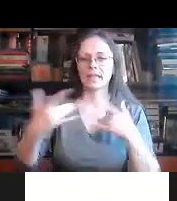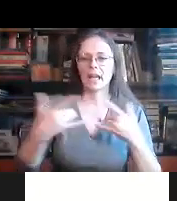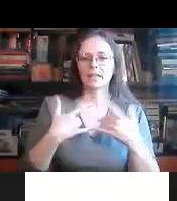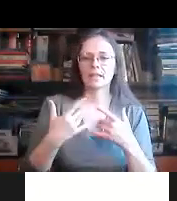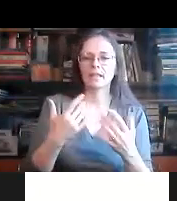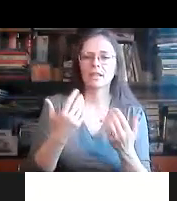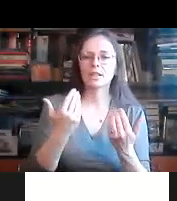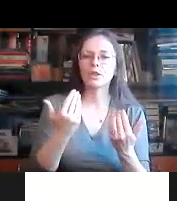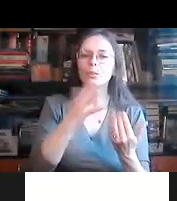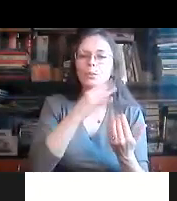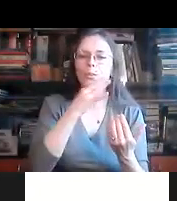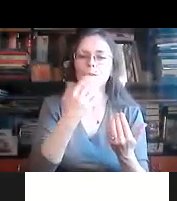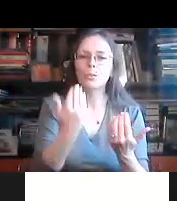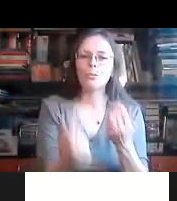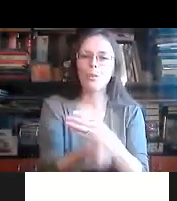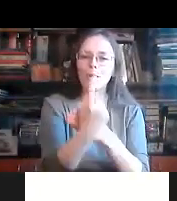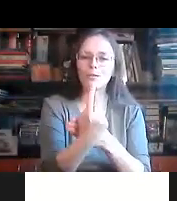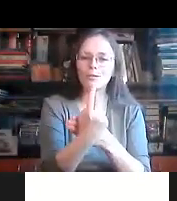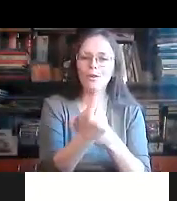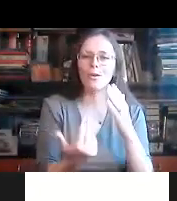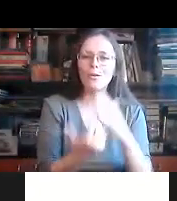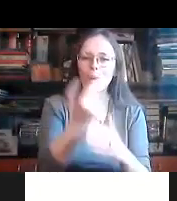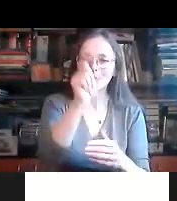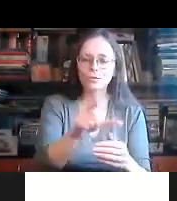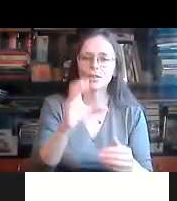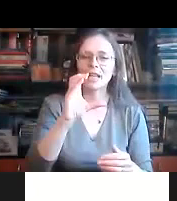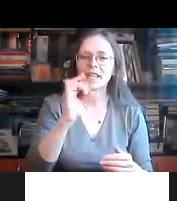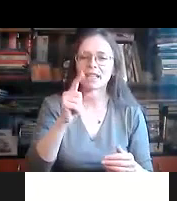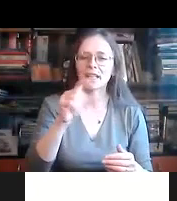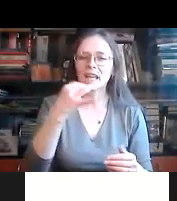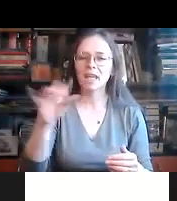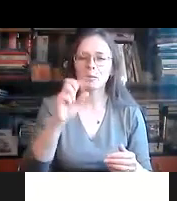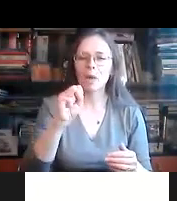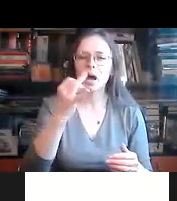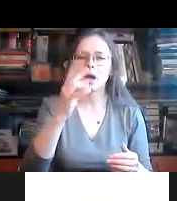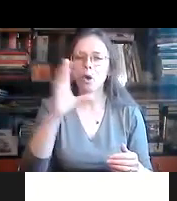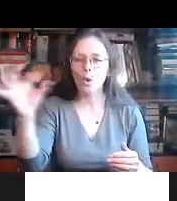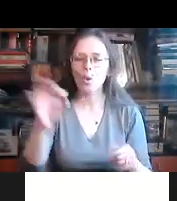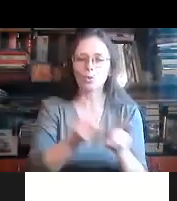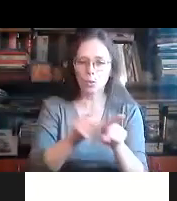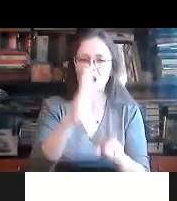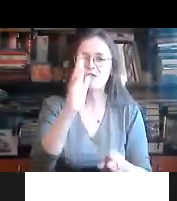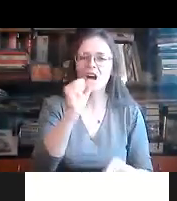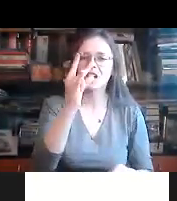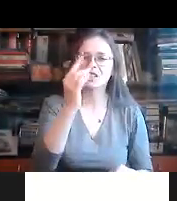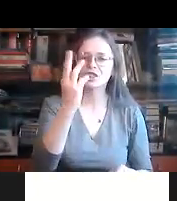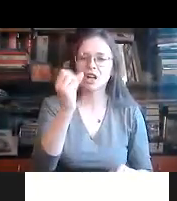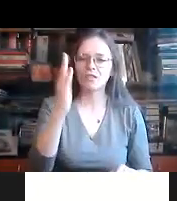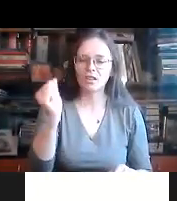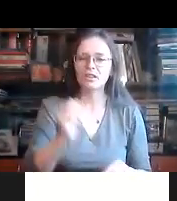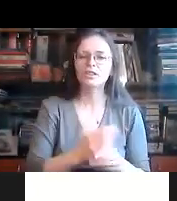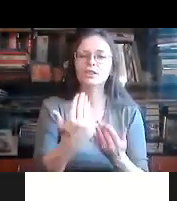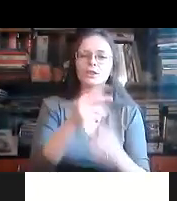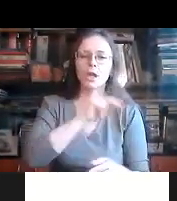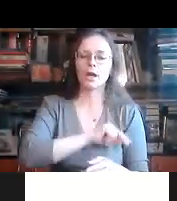Сергея Гайко из Варшавы, который сейчас работает в индустрии производства сериалов,